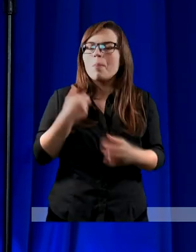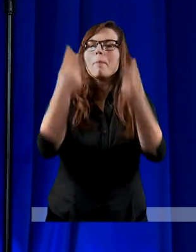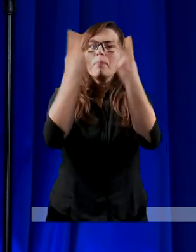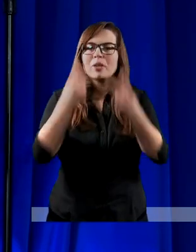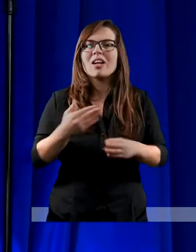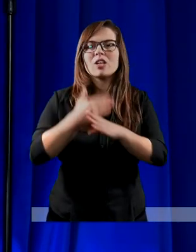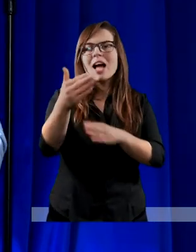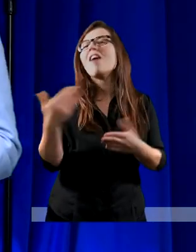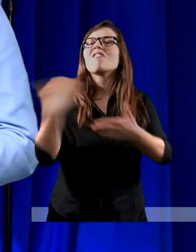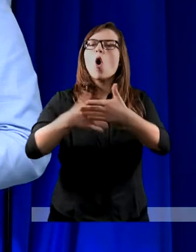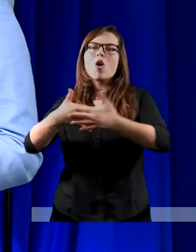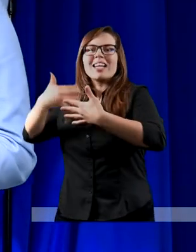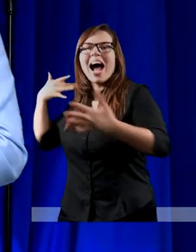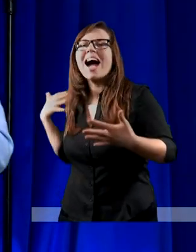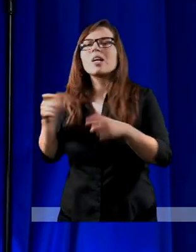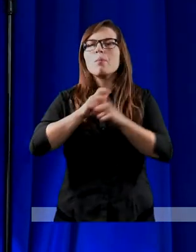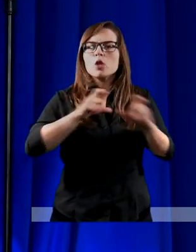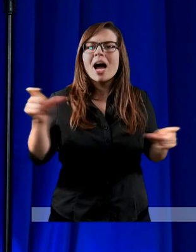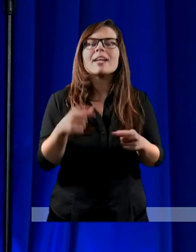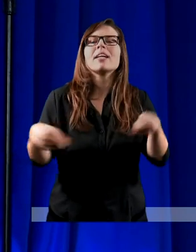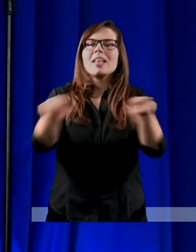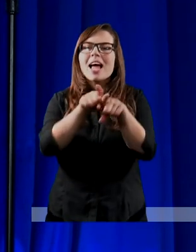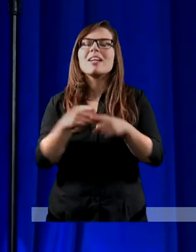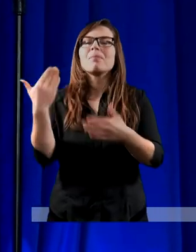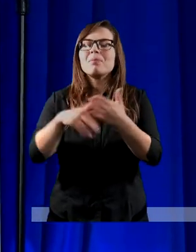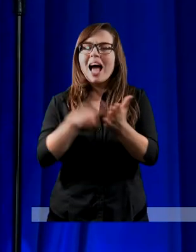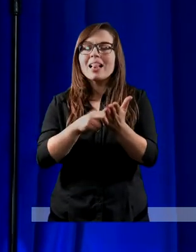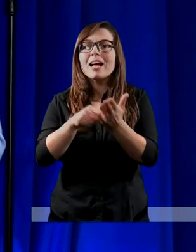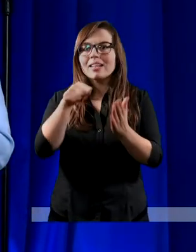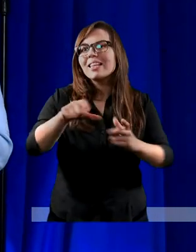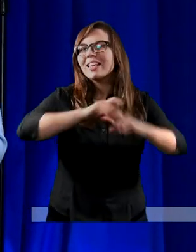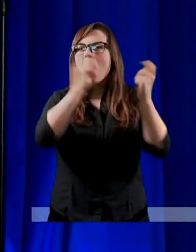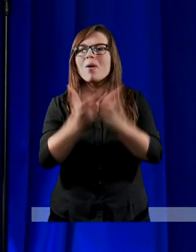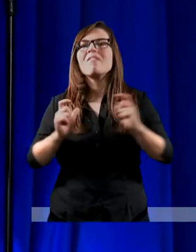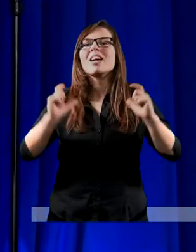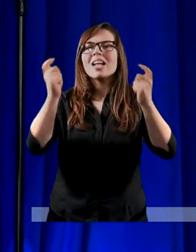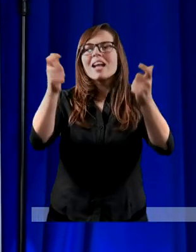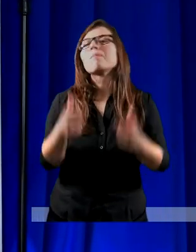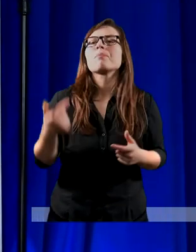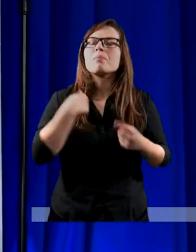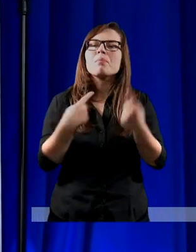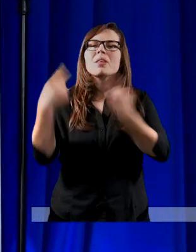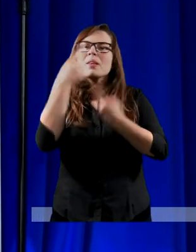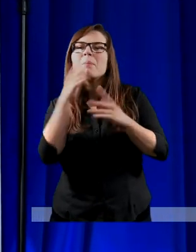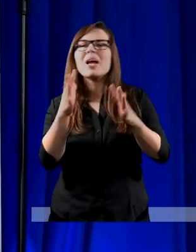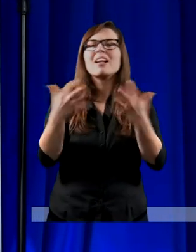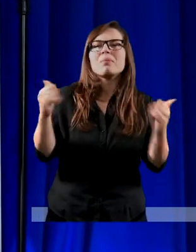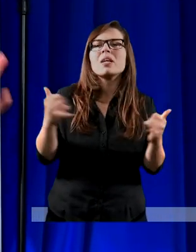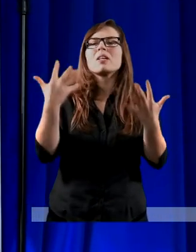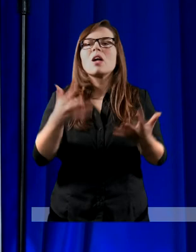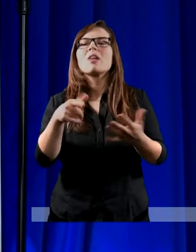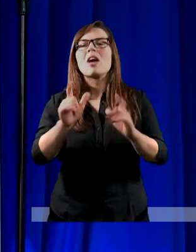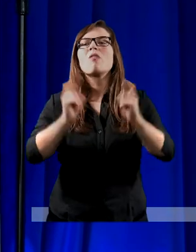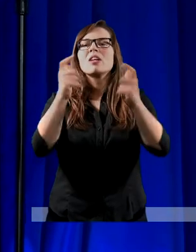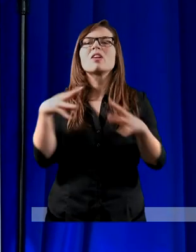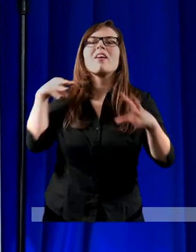przeczytać. W ostatnim czasie, specjalnie też dla tego całego wydarzenia, założyłem między innymi dla